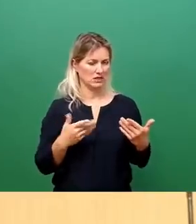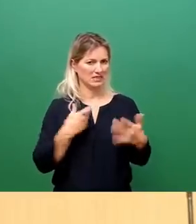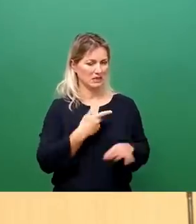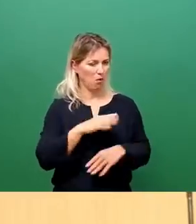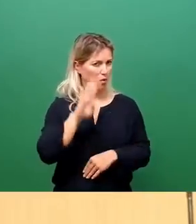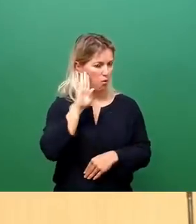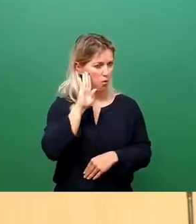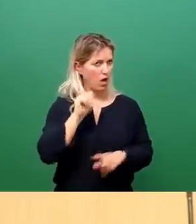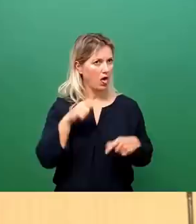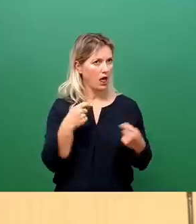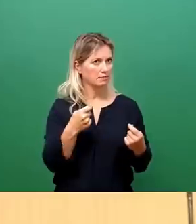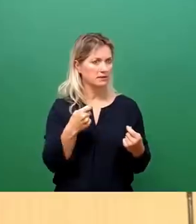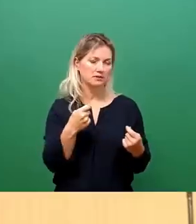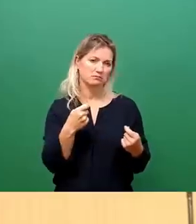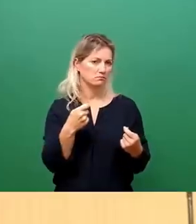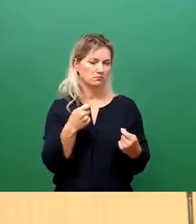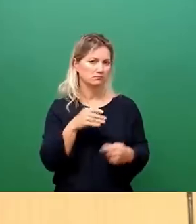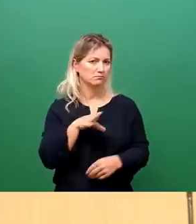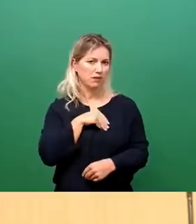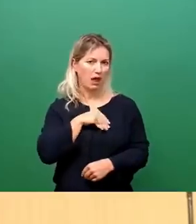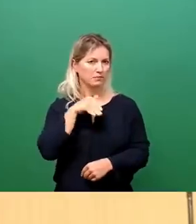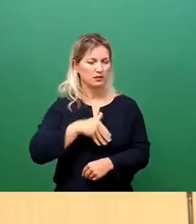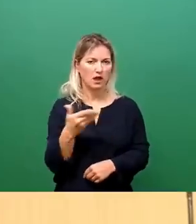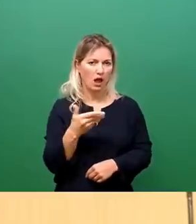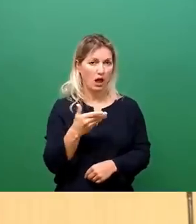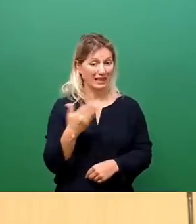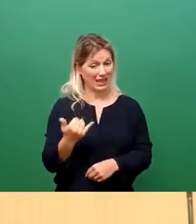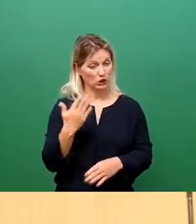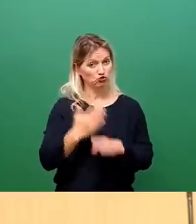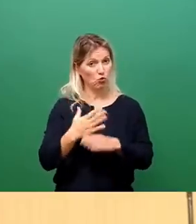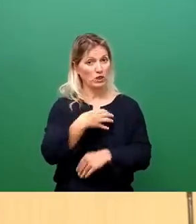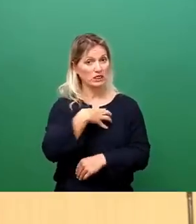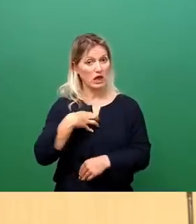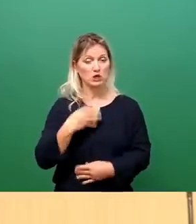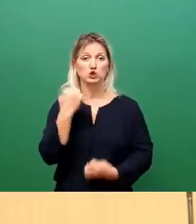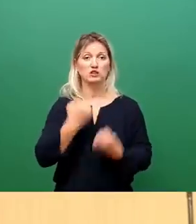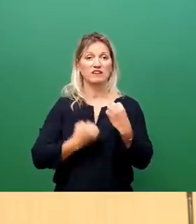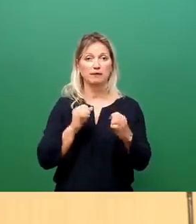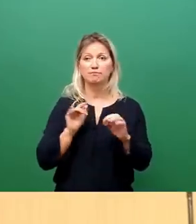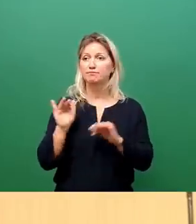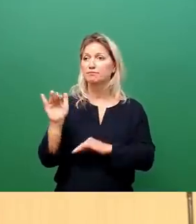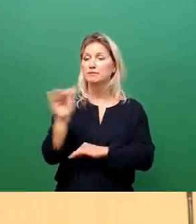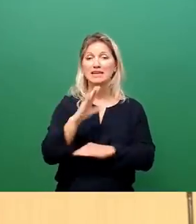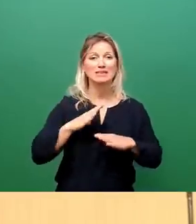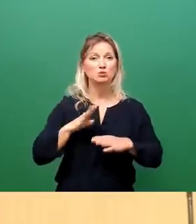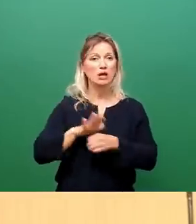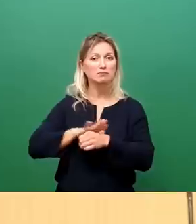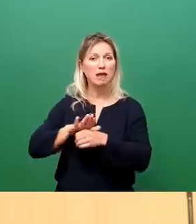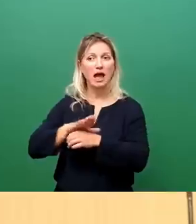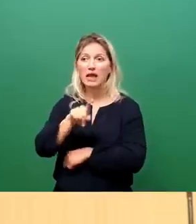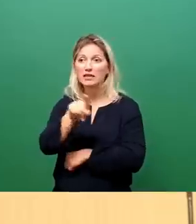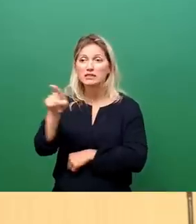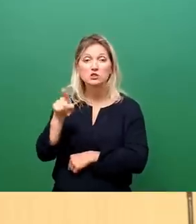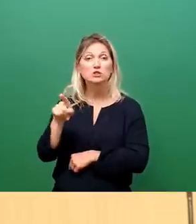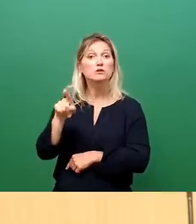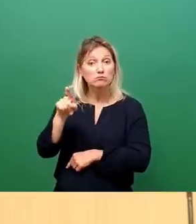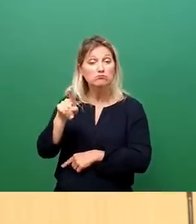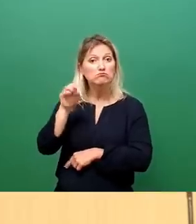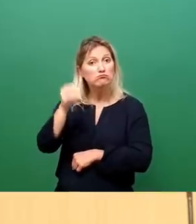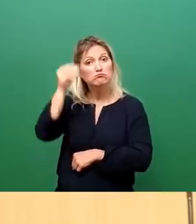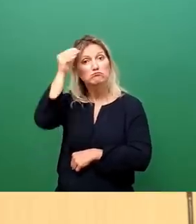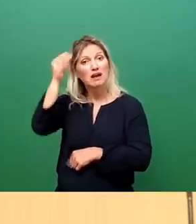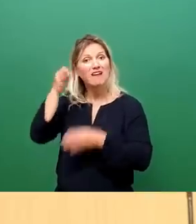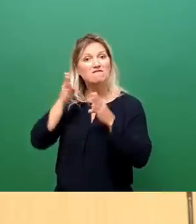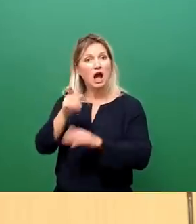kommt hinzu, dass es bereits jetzt in Dresden sehr schwierig ist, Stellen im Gesundheitswesen mit ausgebildeten Fachkräften zu besetzen.